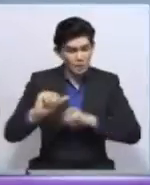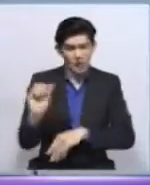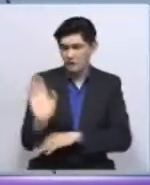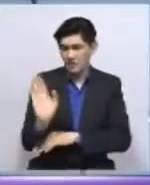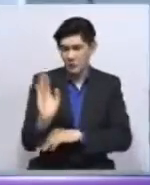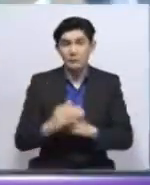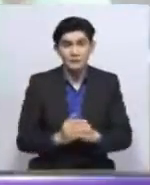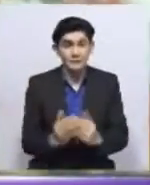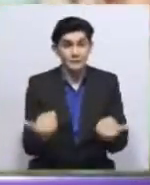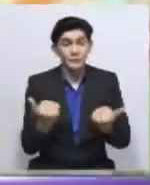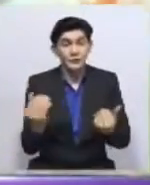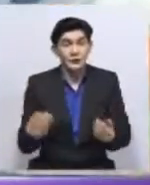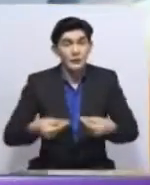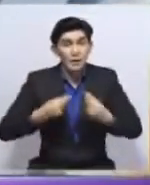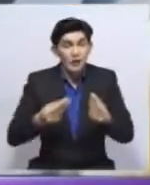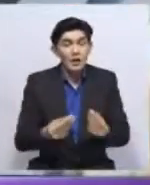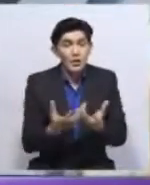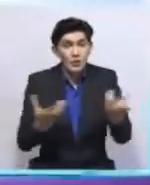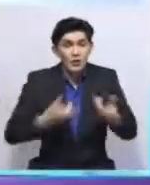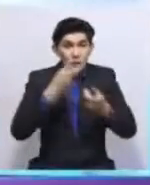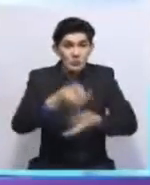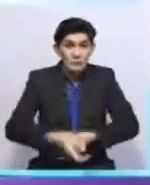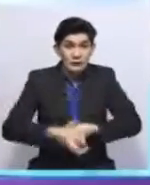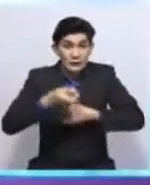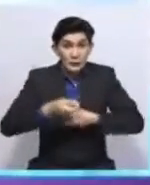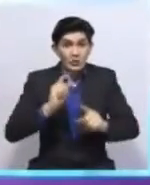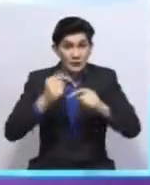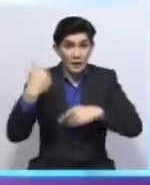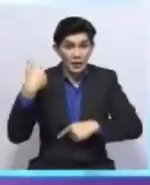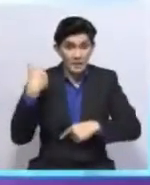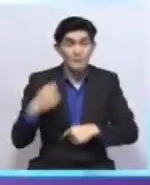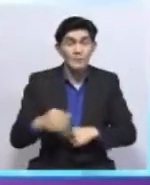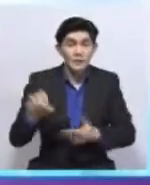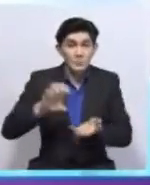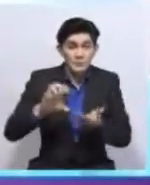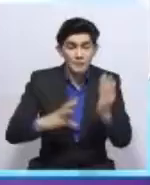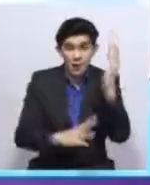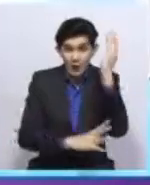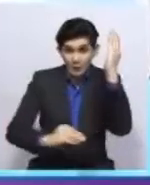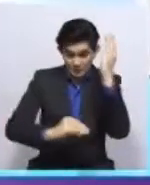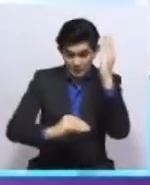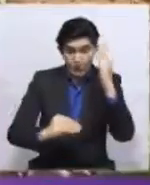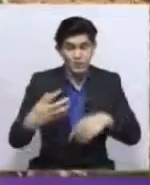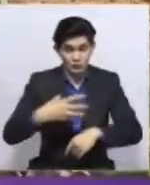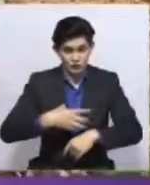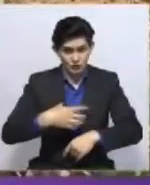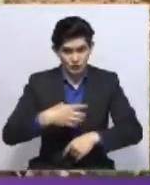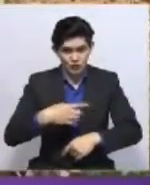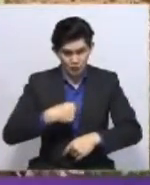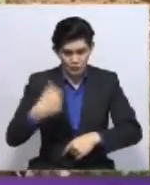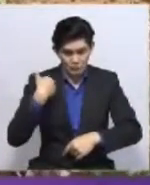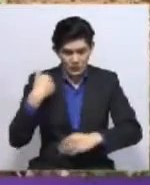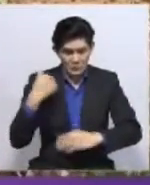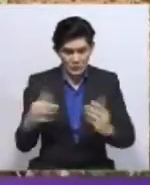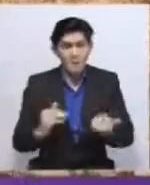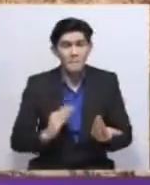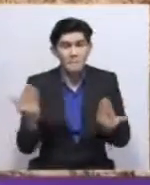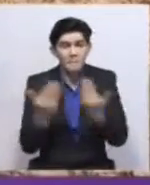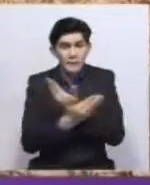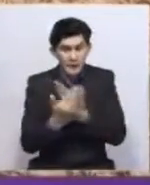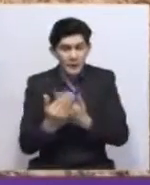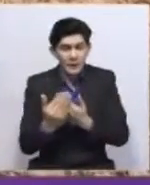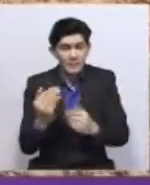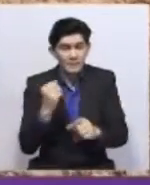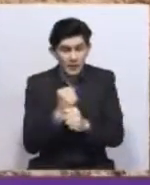ารตกค้างส่งผลให้สินค้าเกษตรอินทรีย์รวมถึงแป้งมันออร์แกนิกได้รับความนิยมมากขึ้นดังนั้นการปรับเปลี่ยนการผลิ